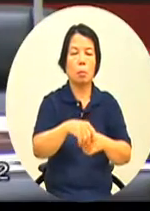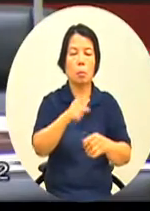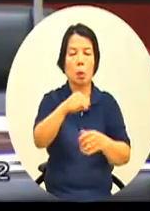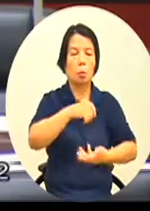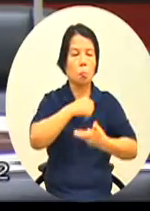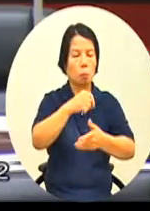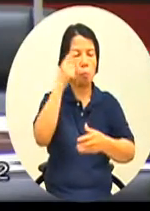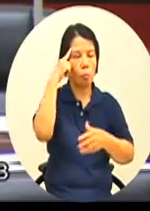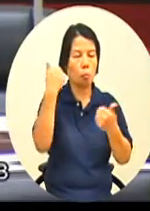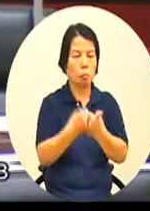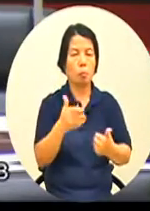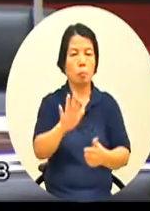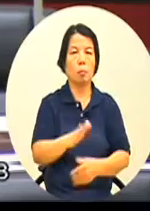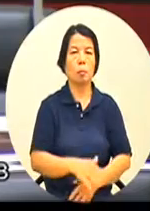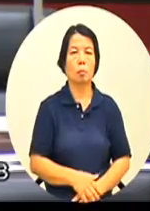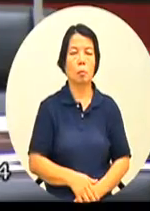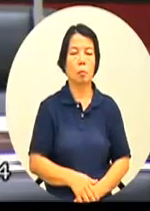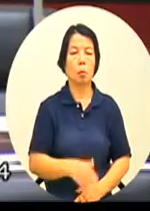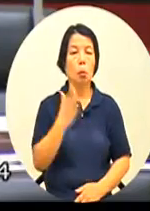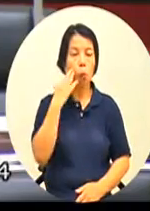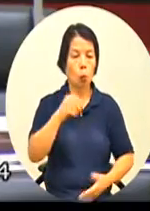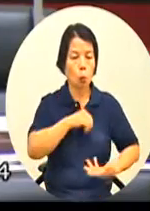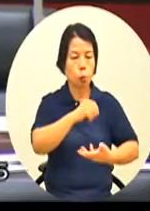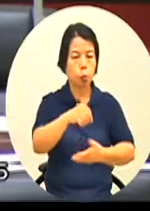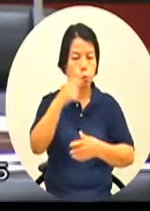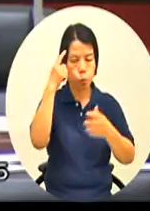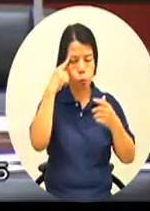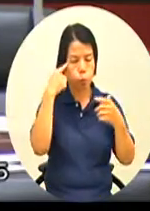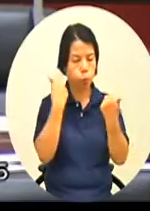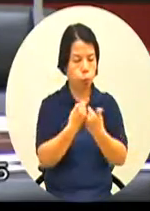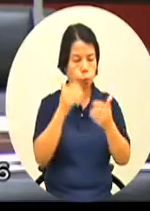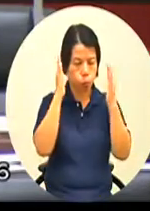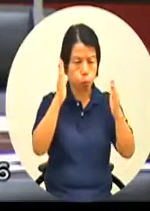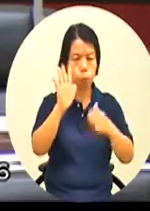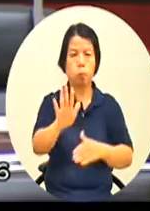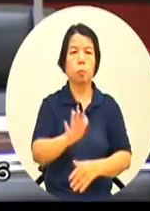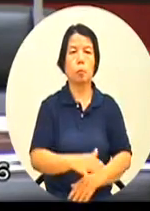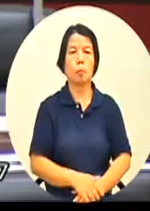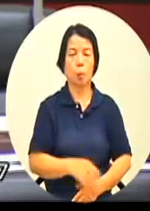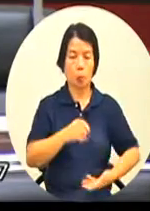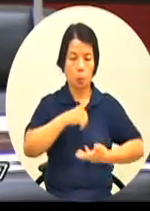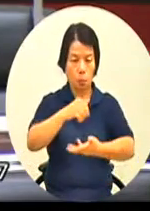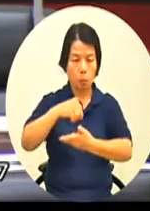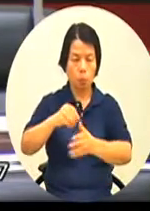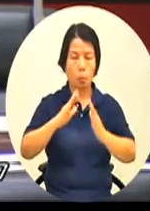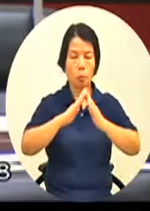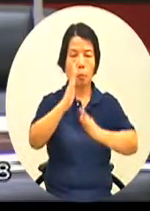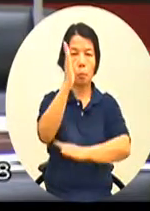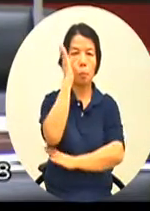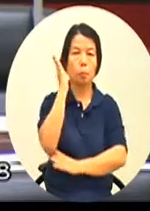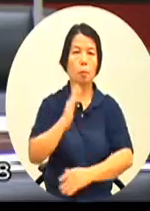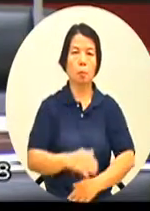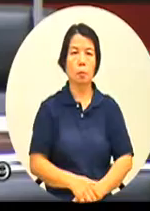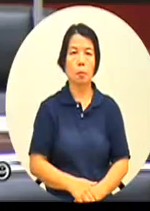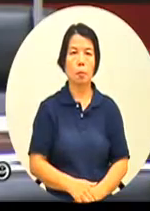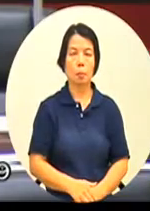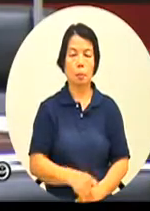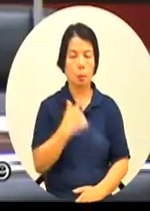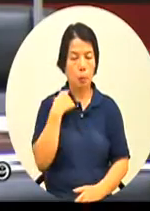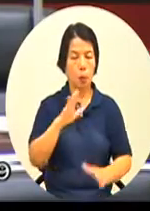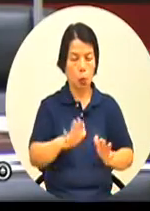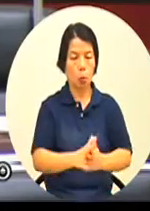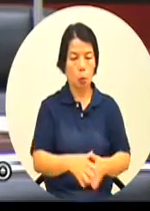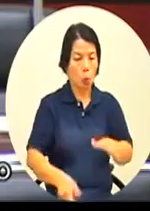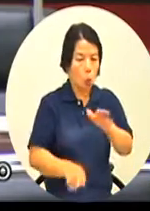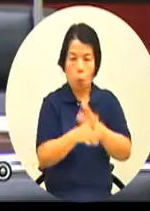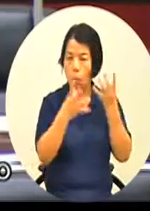如果正反双方都有争议，而且提出来的意见，如果市政府是合情合法